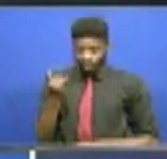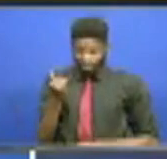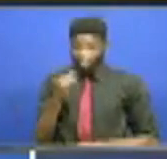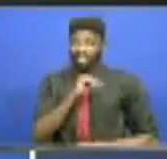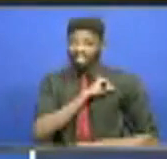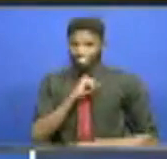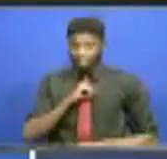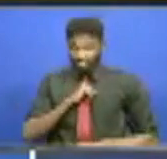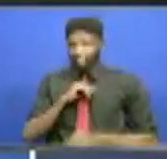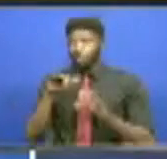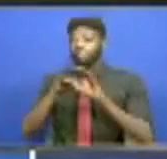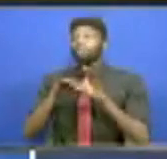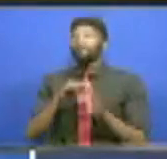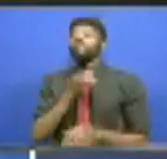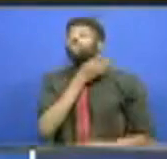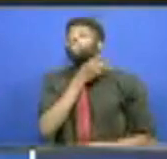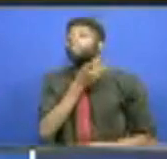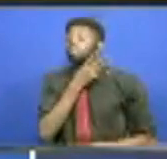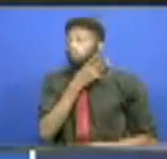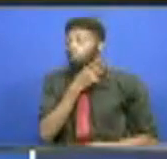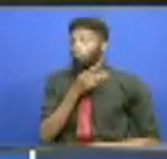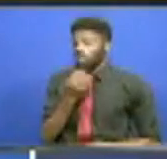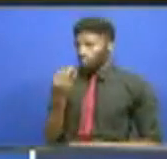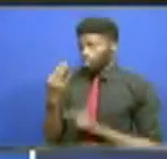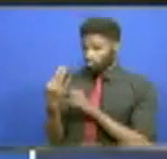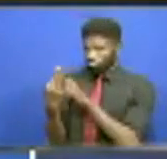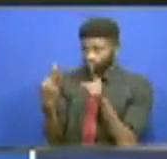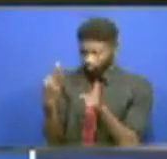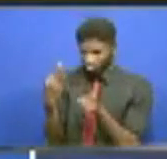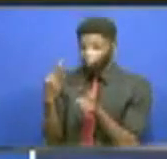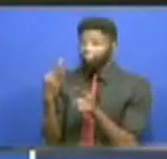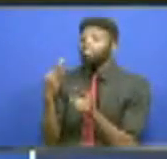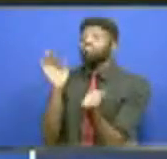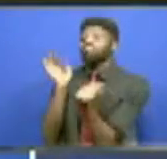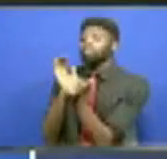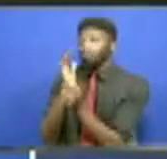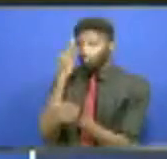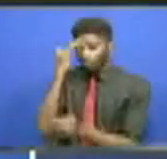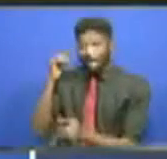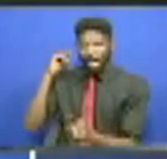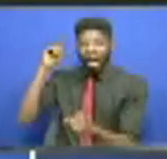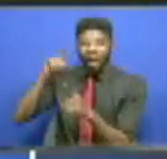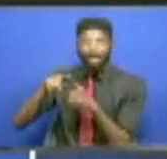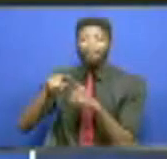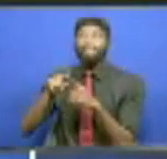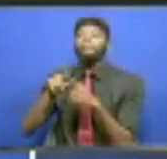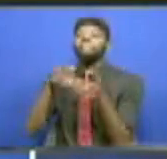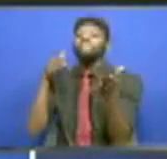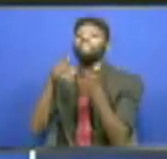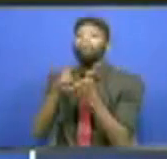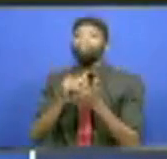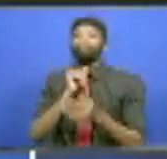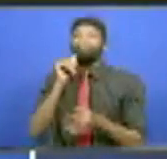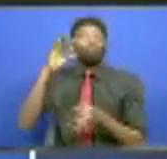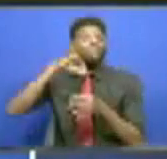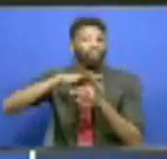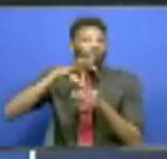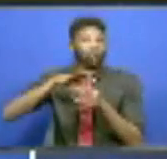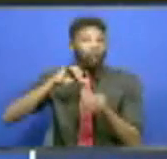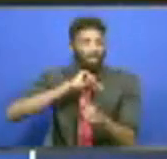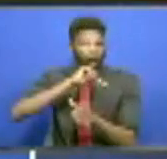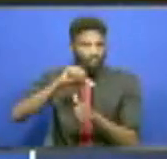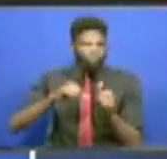kwa wenzao kuliniua kuwazuia kupiga kura ya kuamua kuhusu mbinu mpya ya ugavi